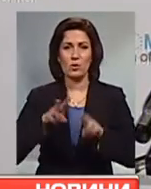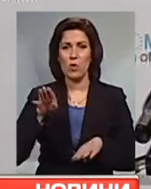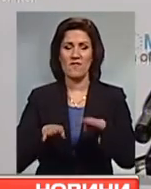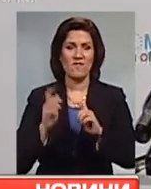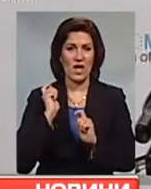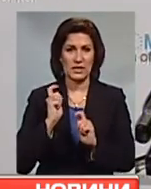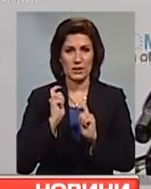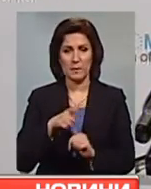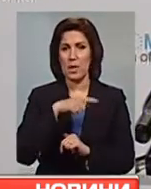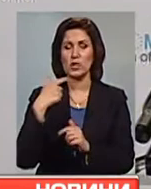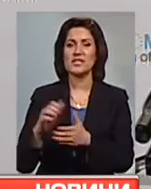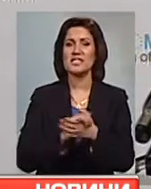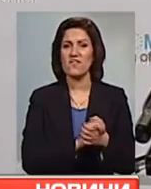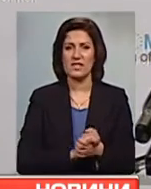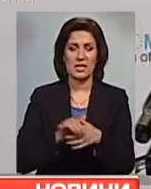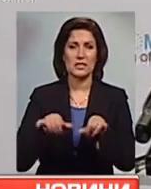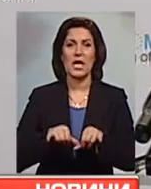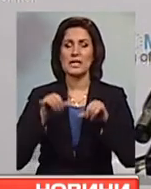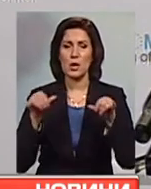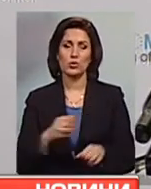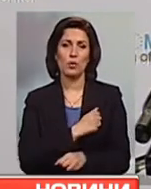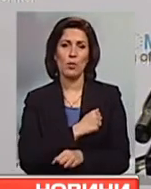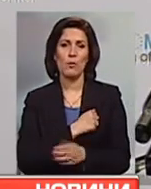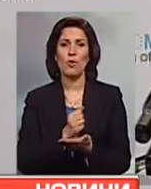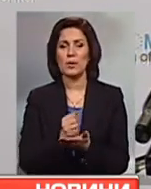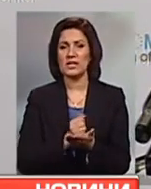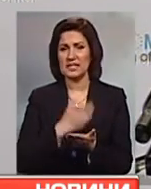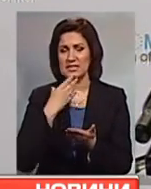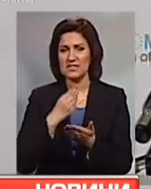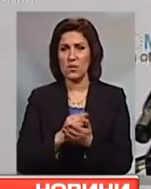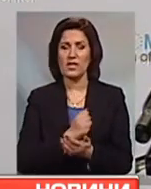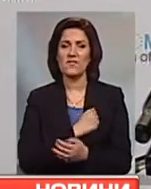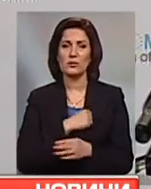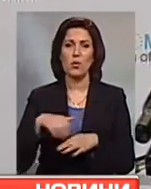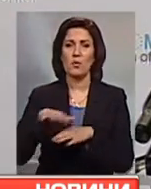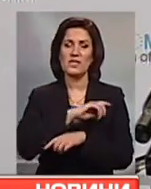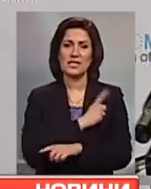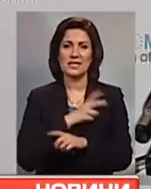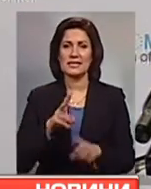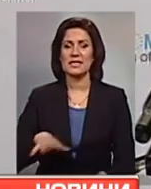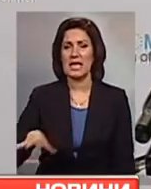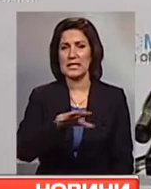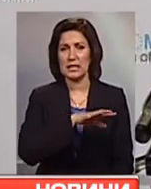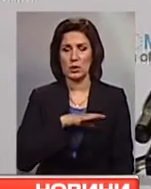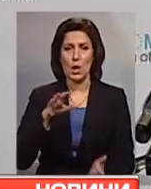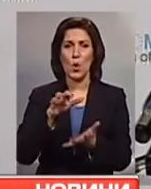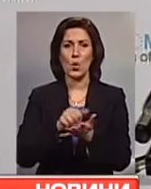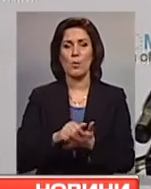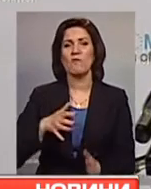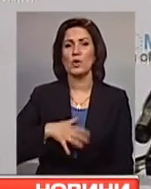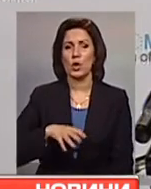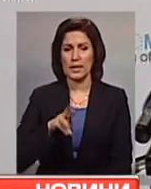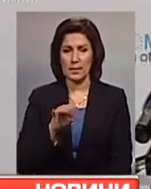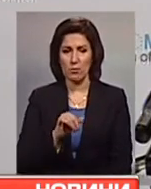Російська Федерація нарощує бойовий потенціал своїх військово-повітряних сил на території окупованого